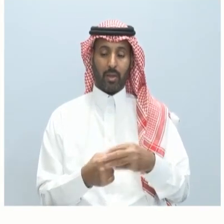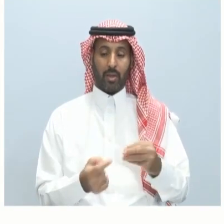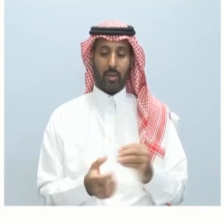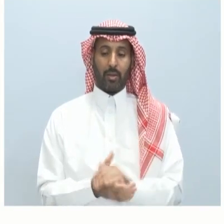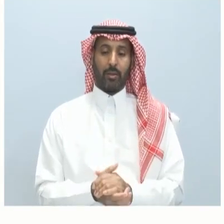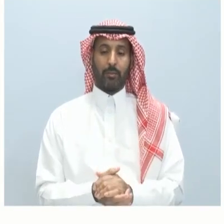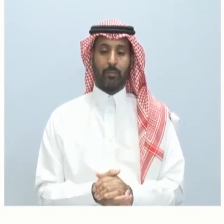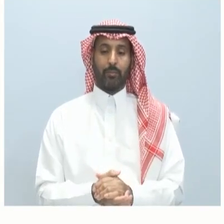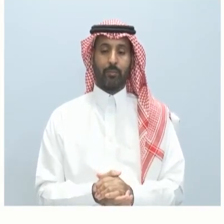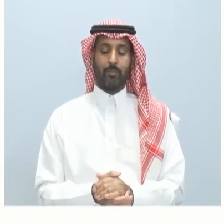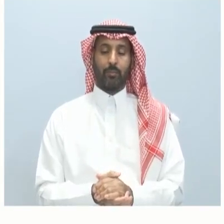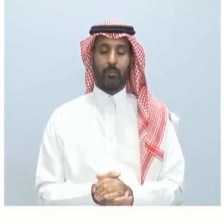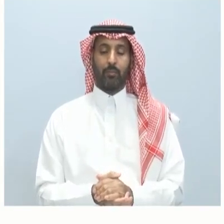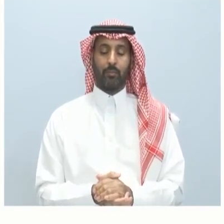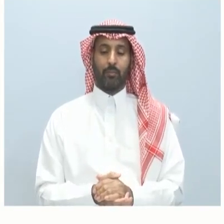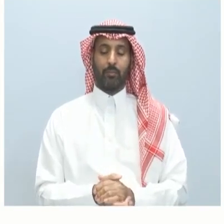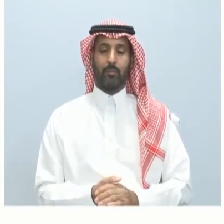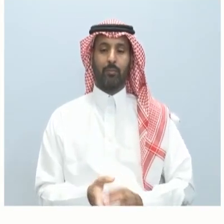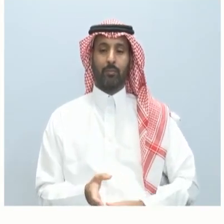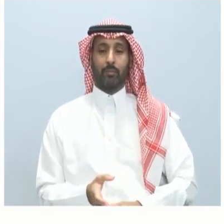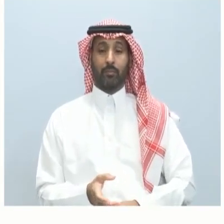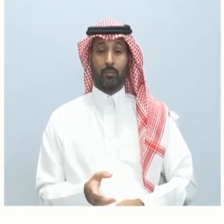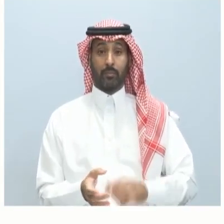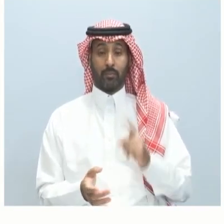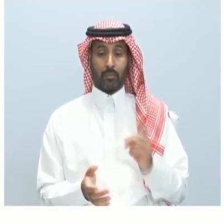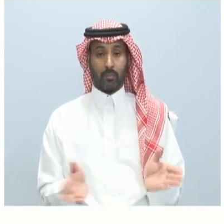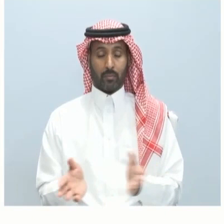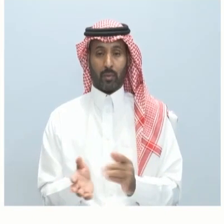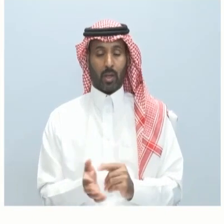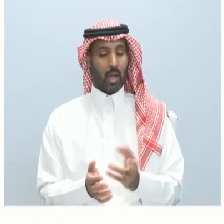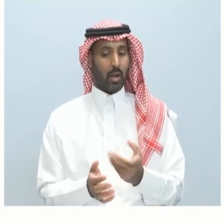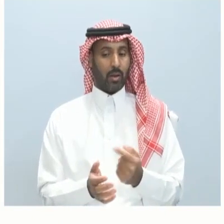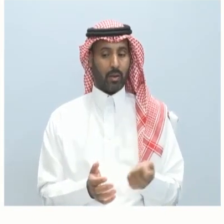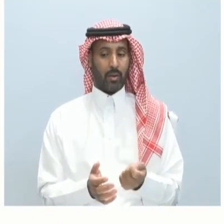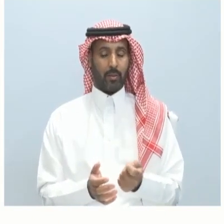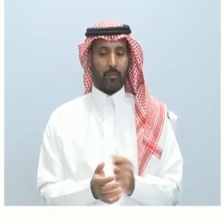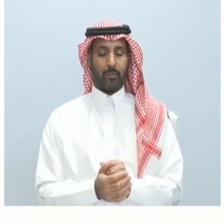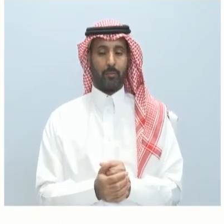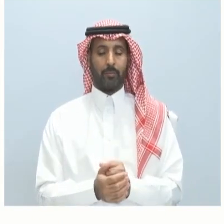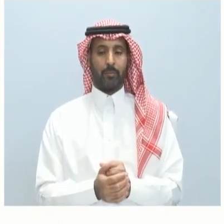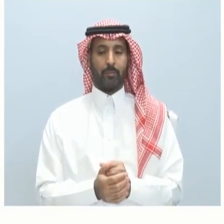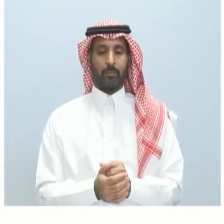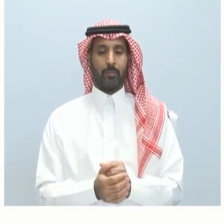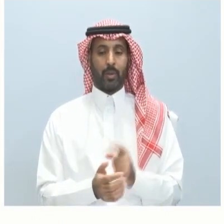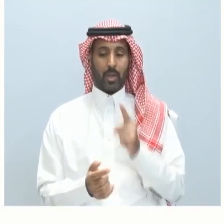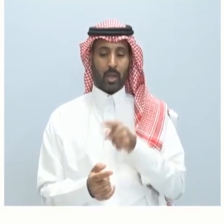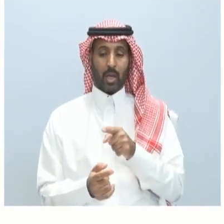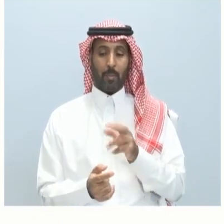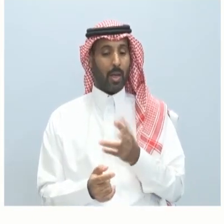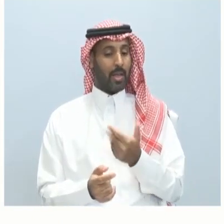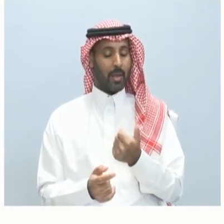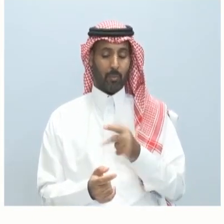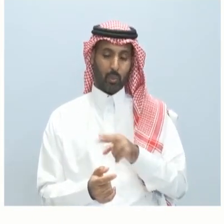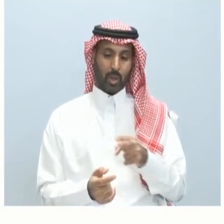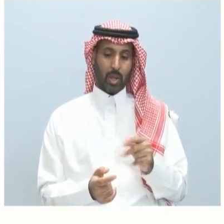مطروحه منها سالب 33 لكي نوجد حل هذه المعادله نحن نبحث عن قيمه